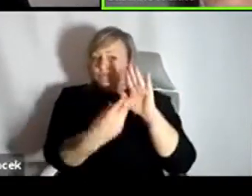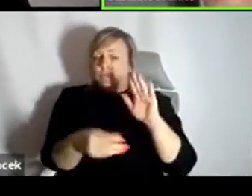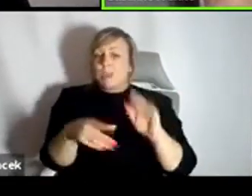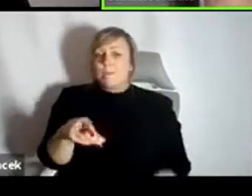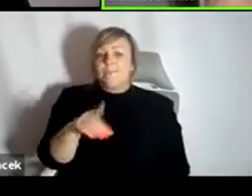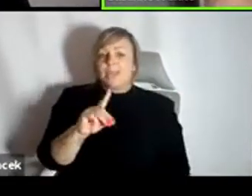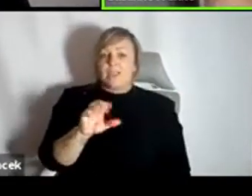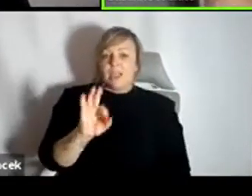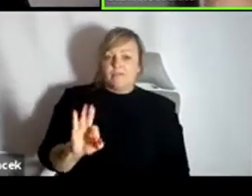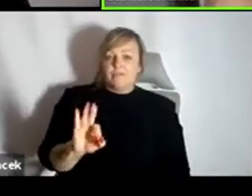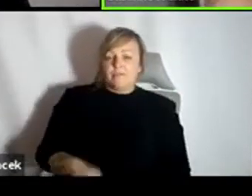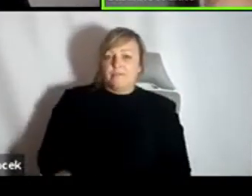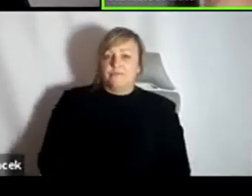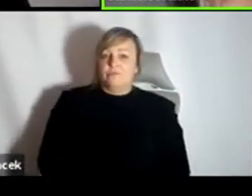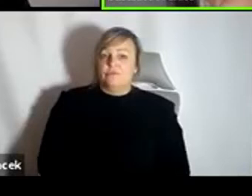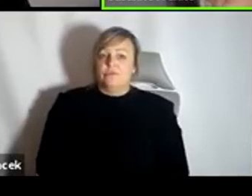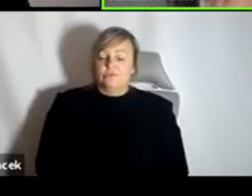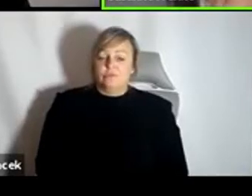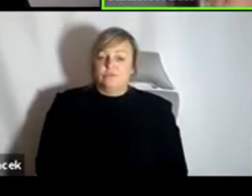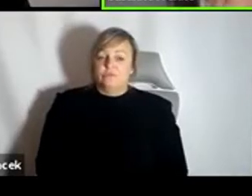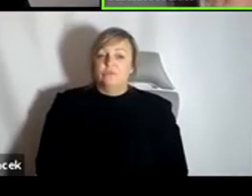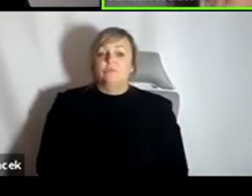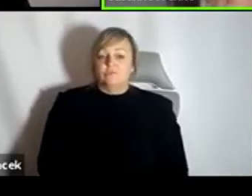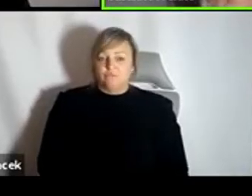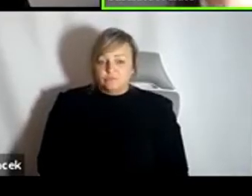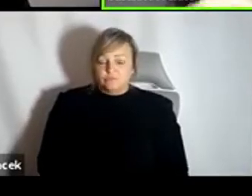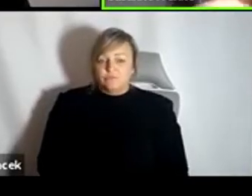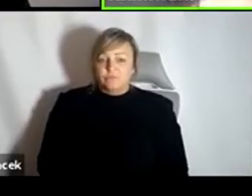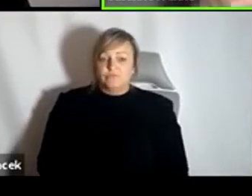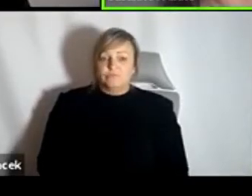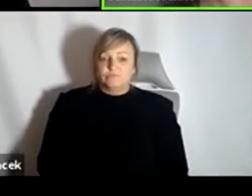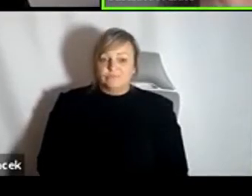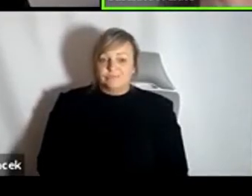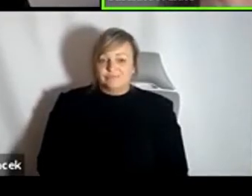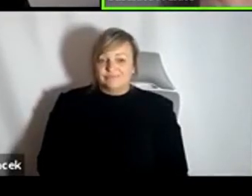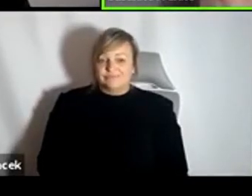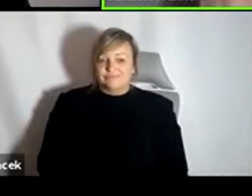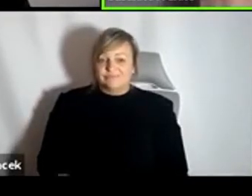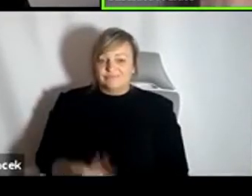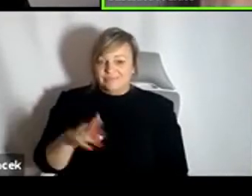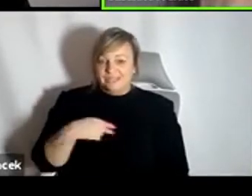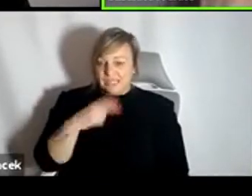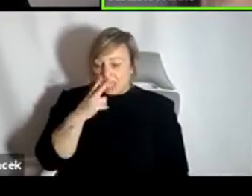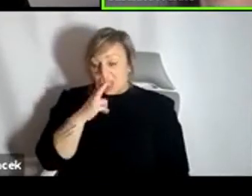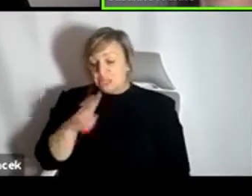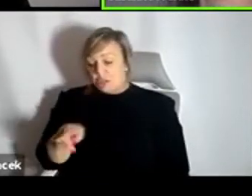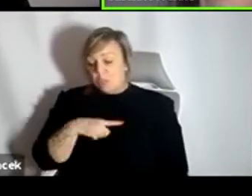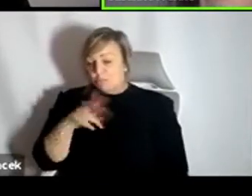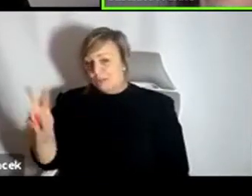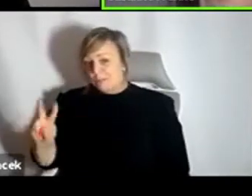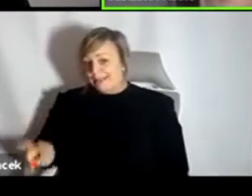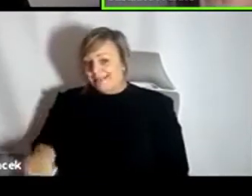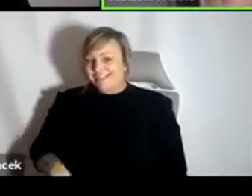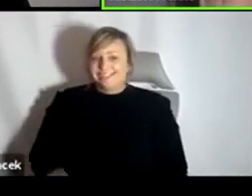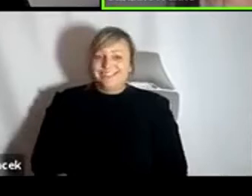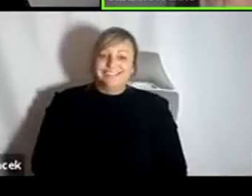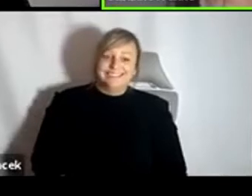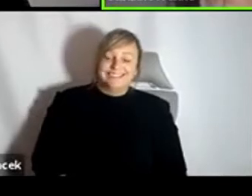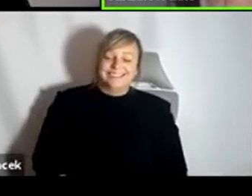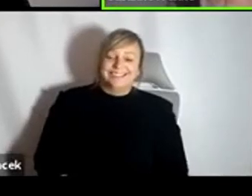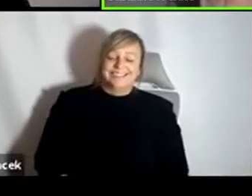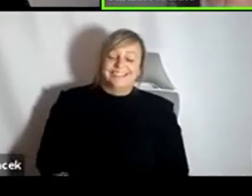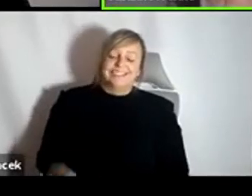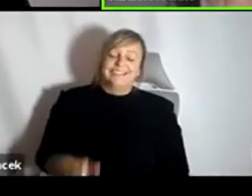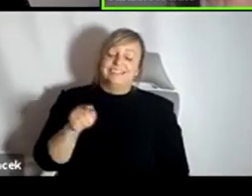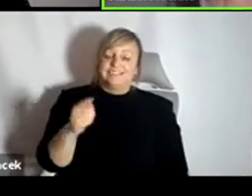runterladen. Und da genau, und jetzt, ich gucke zur Seite, weil ich es doch ablesen muss, geht es